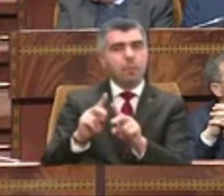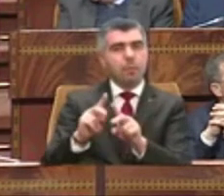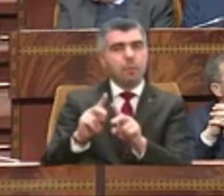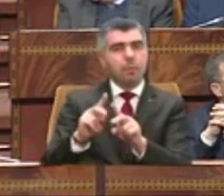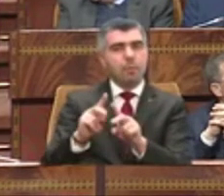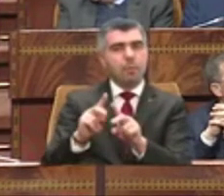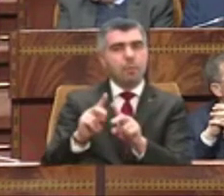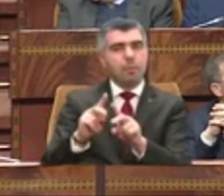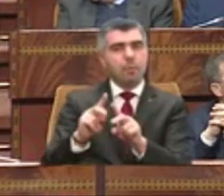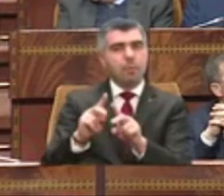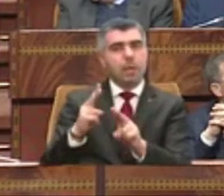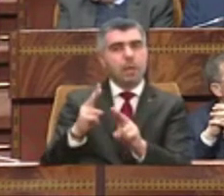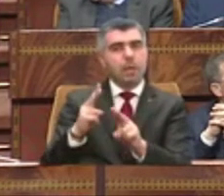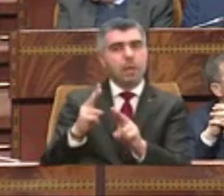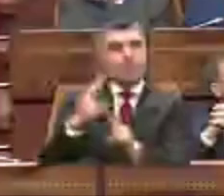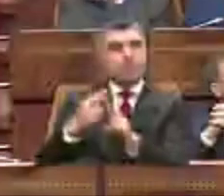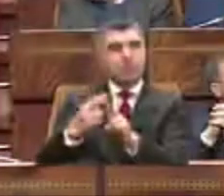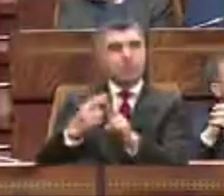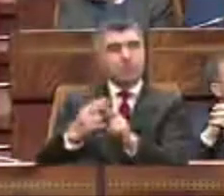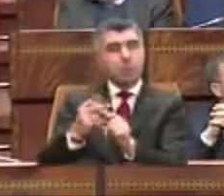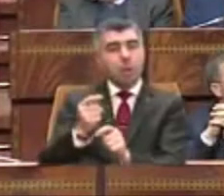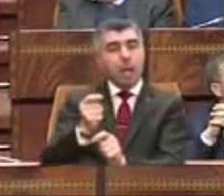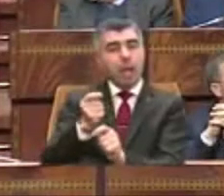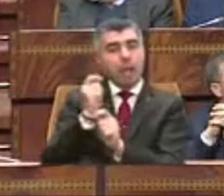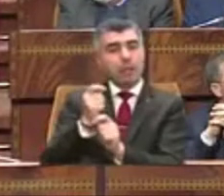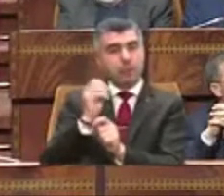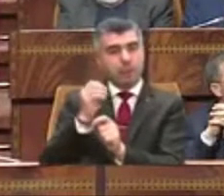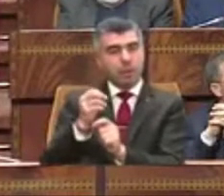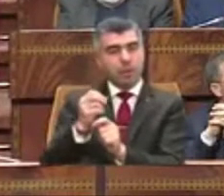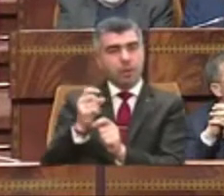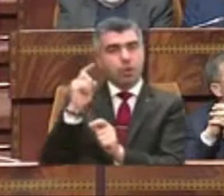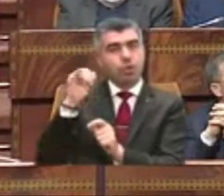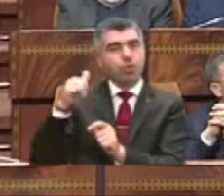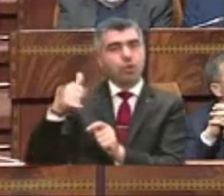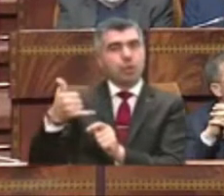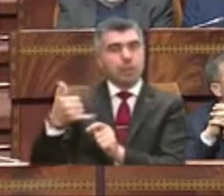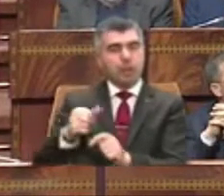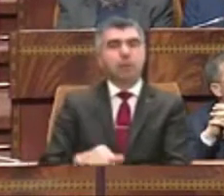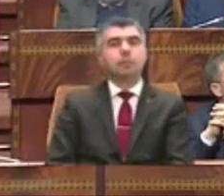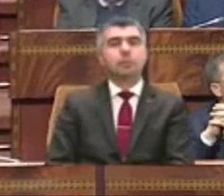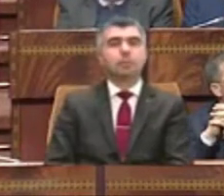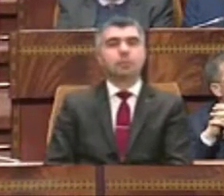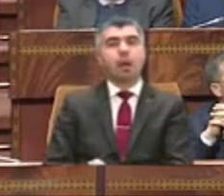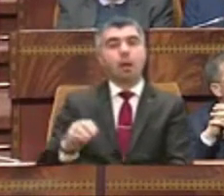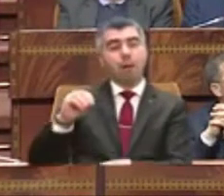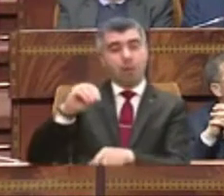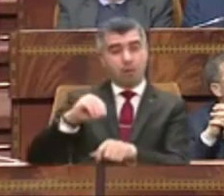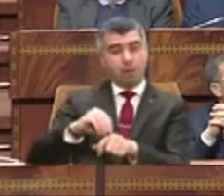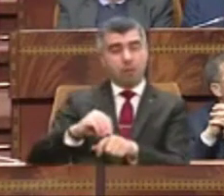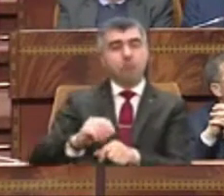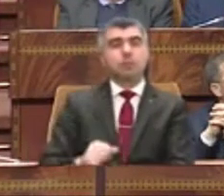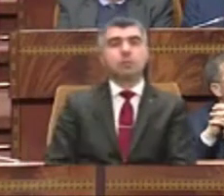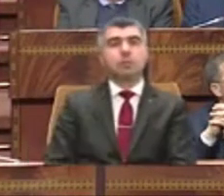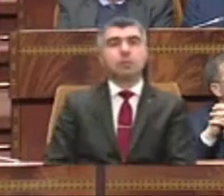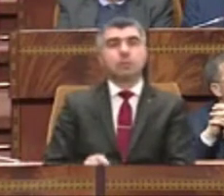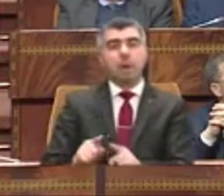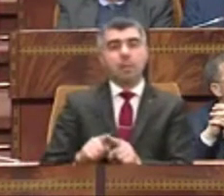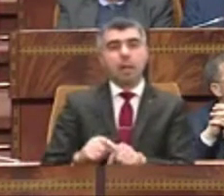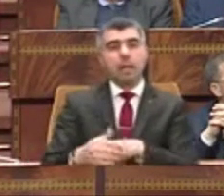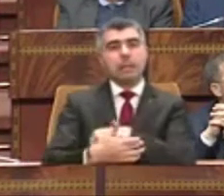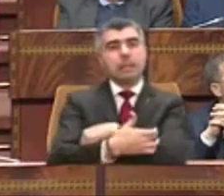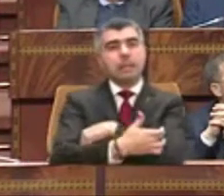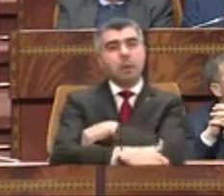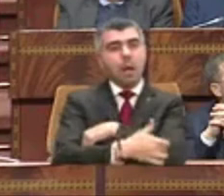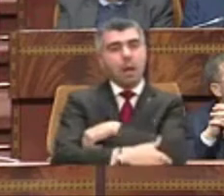اسفي والوليد 301 ما بين اسفي والوليديه، والطريق الجهويه على الساحل اسفي صويره،